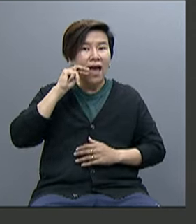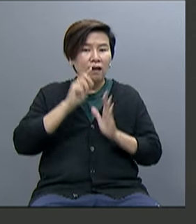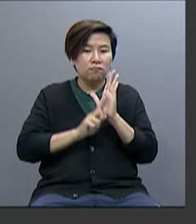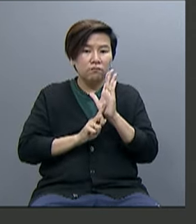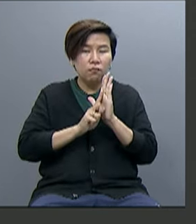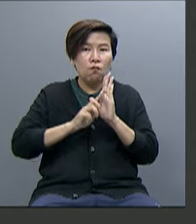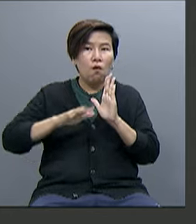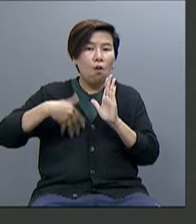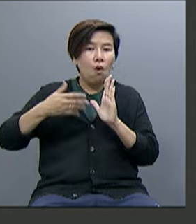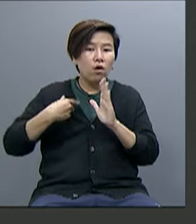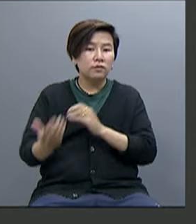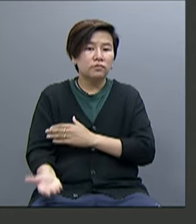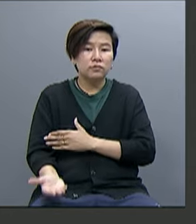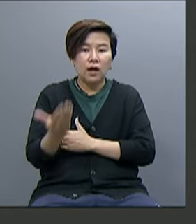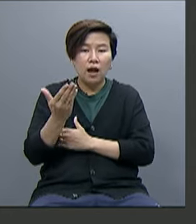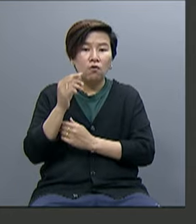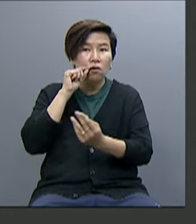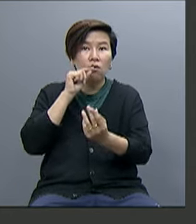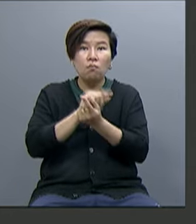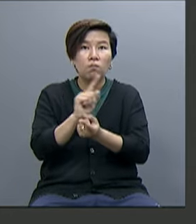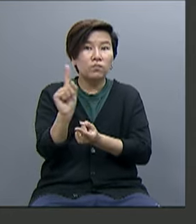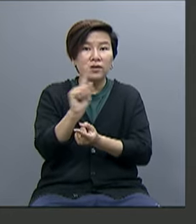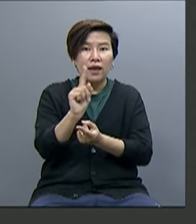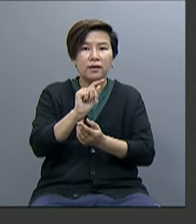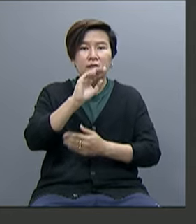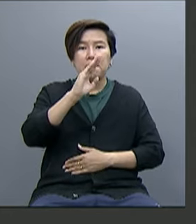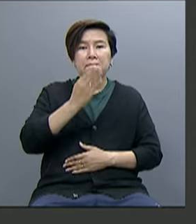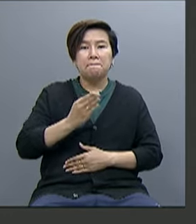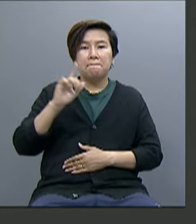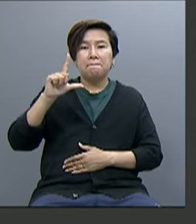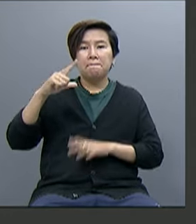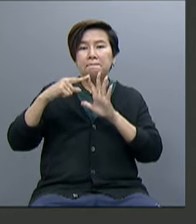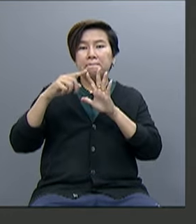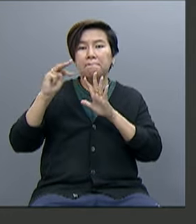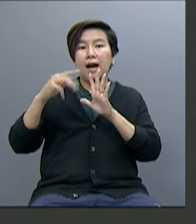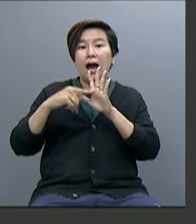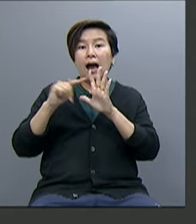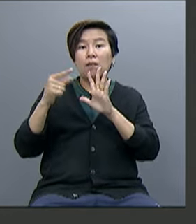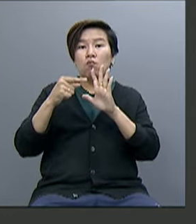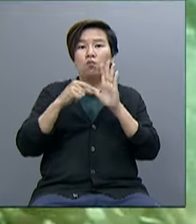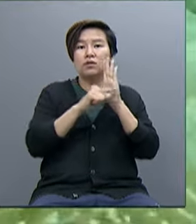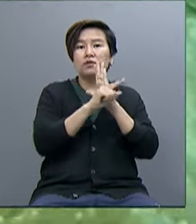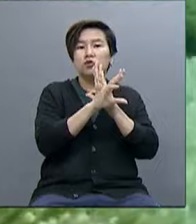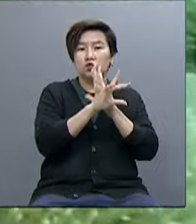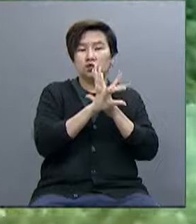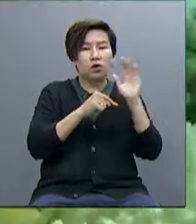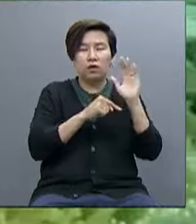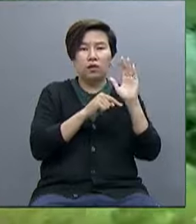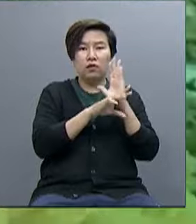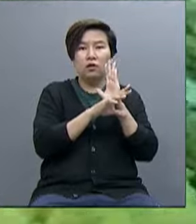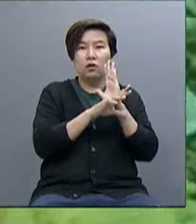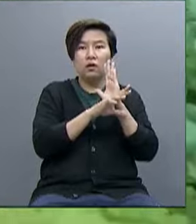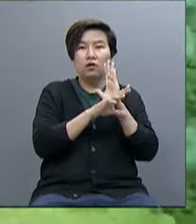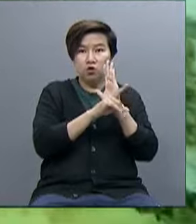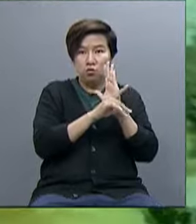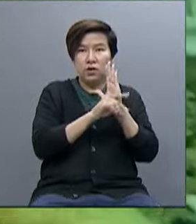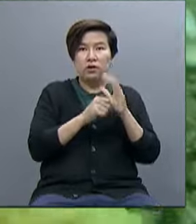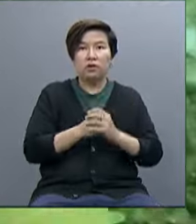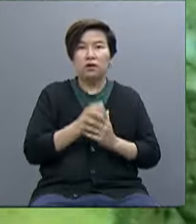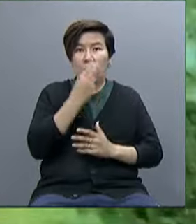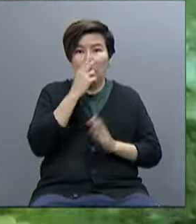ช่วงเช้านี้นะคะอยู่ที่ทะเลบางละมุงค่ะอุณหภูมิอากาศ 32แต่ในน้ำทะเล